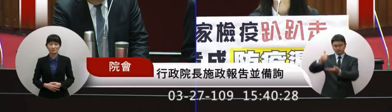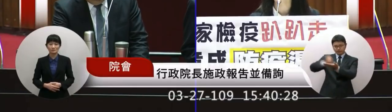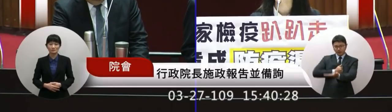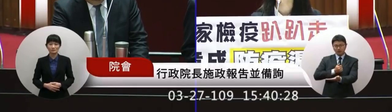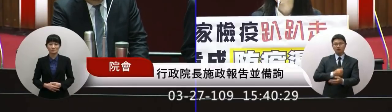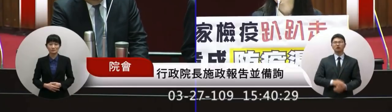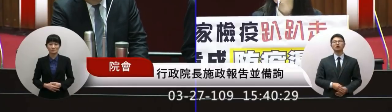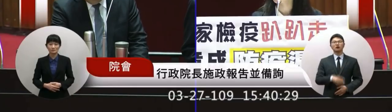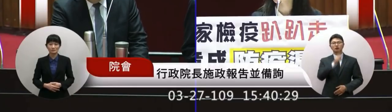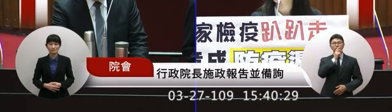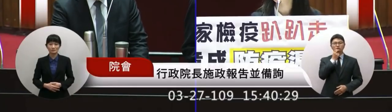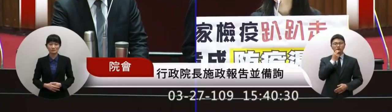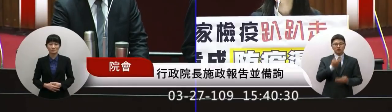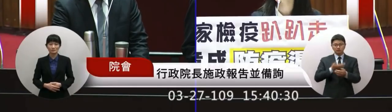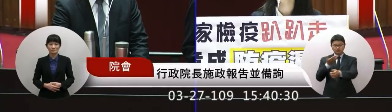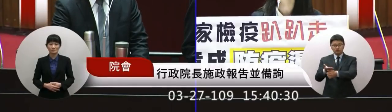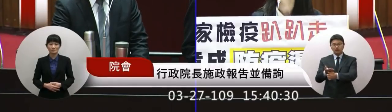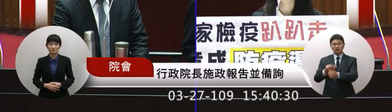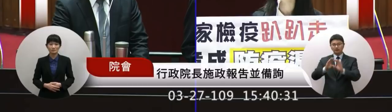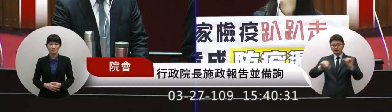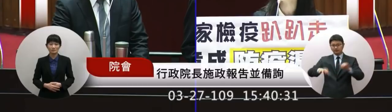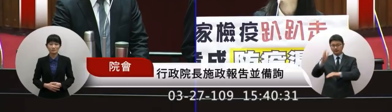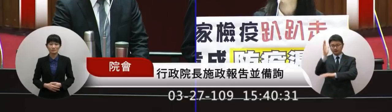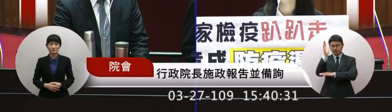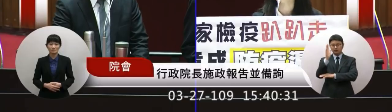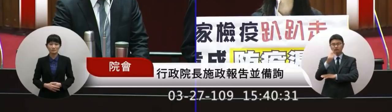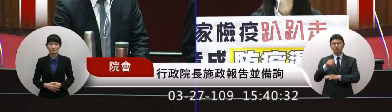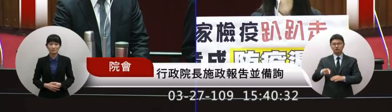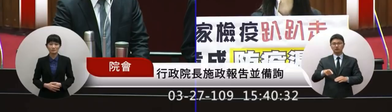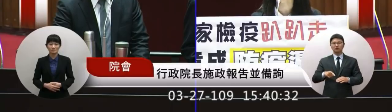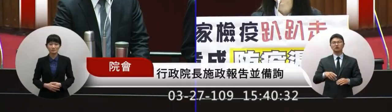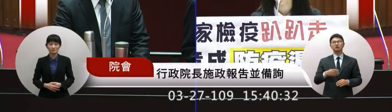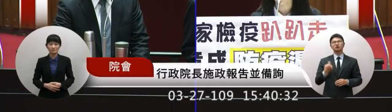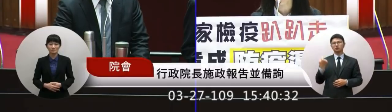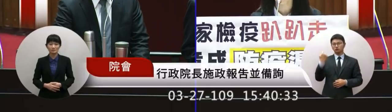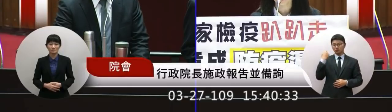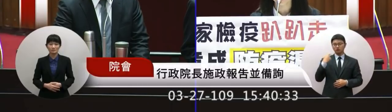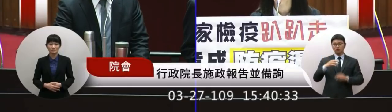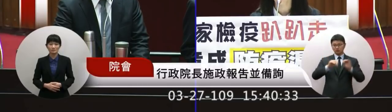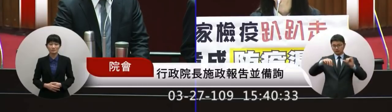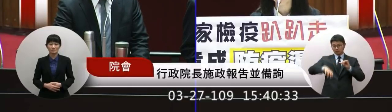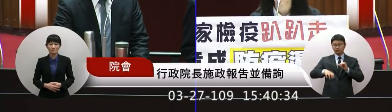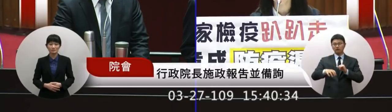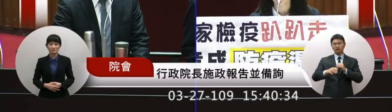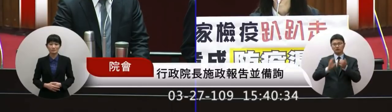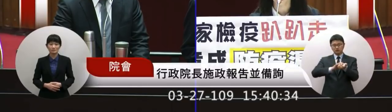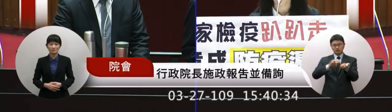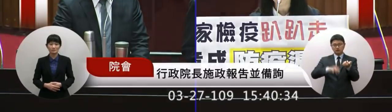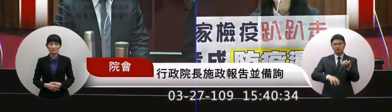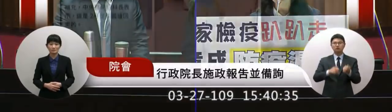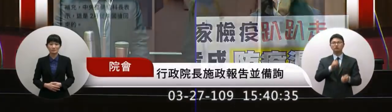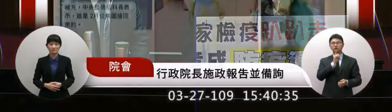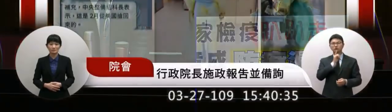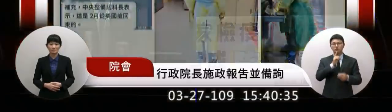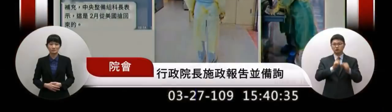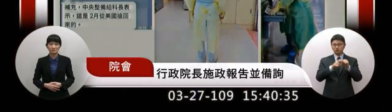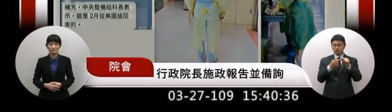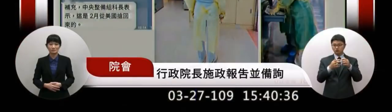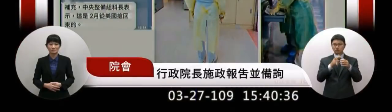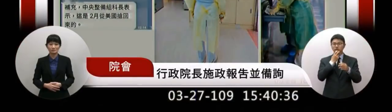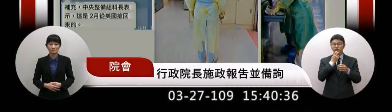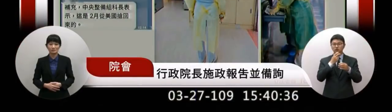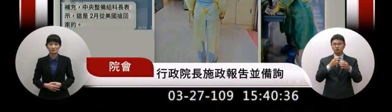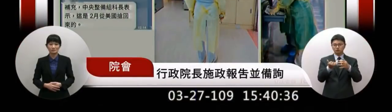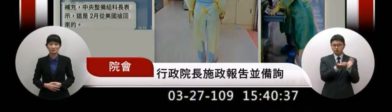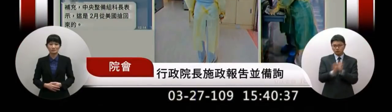所发给地方的最新的这个隔离，这是昨天我所收到我们地方医院他所拿到中央准备组发下来的